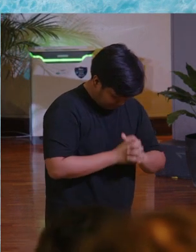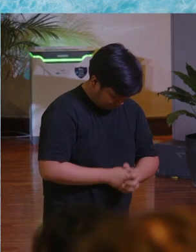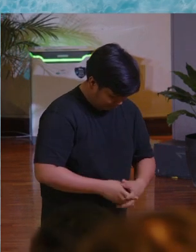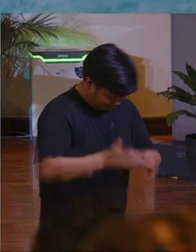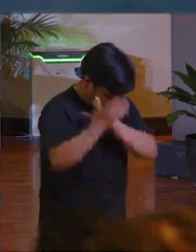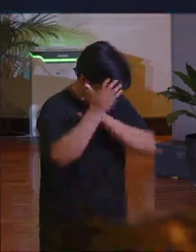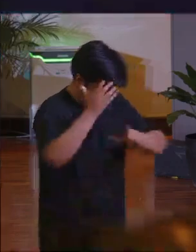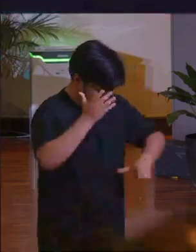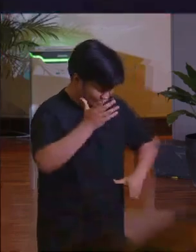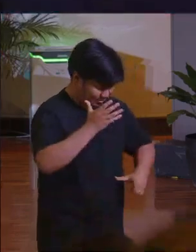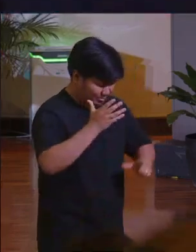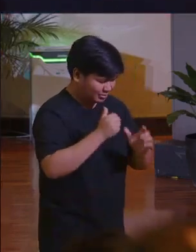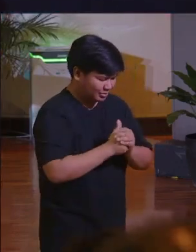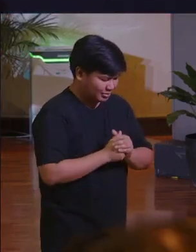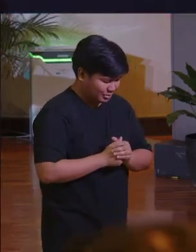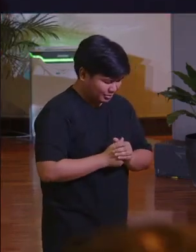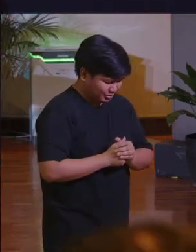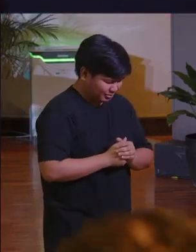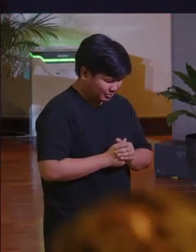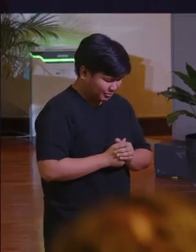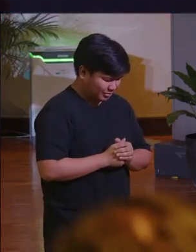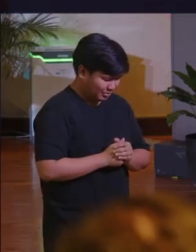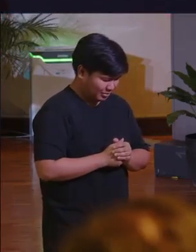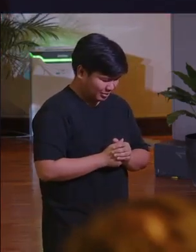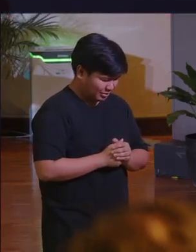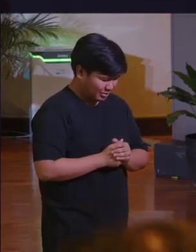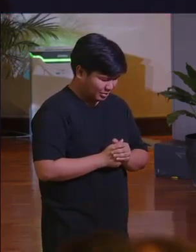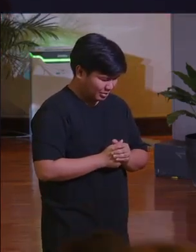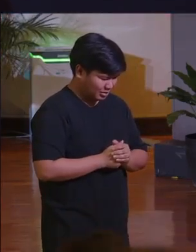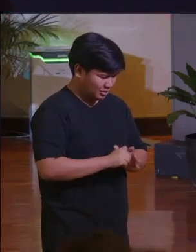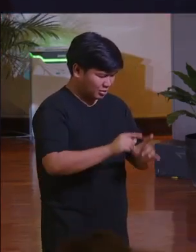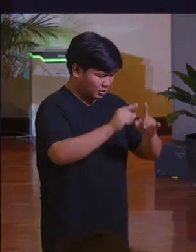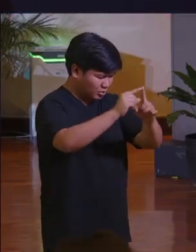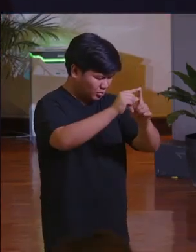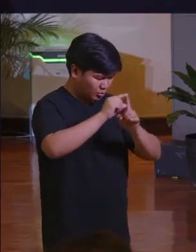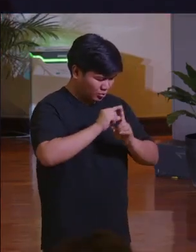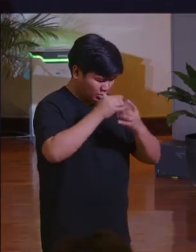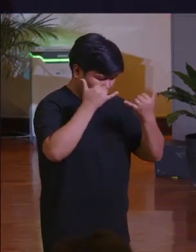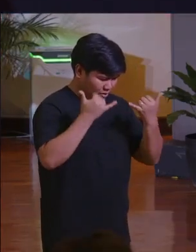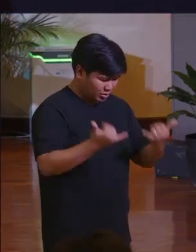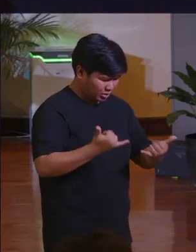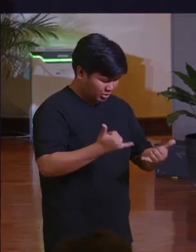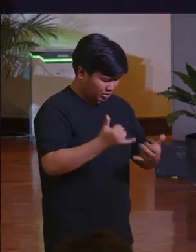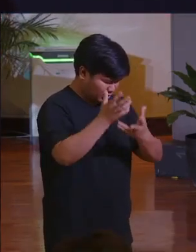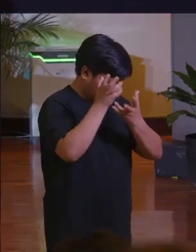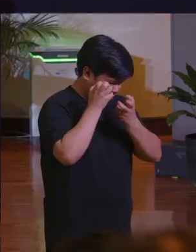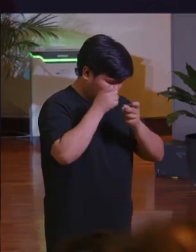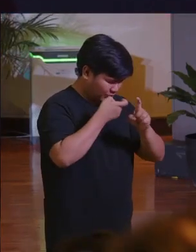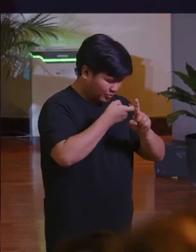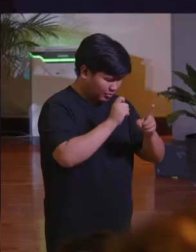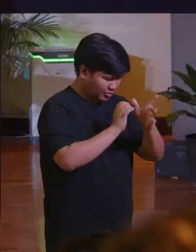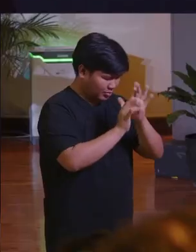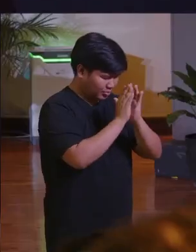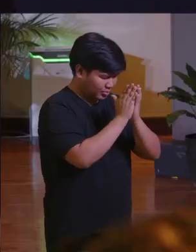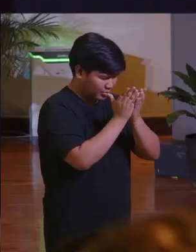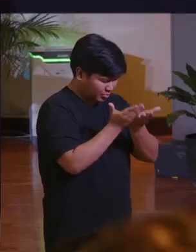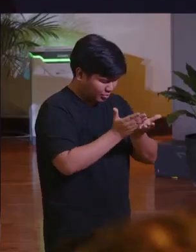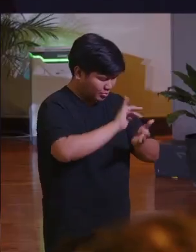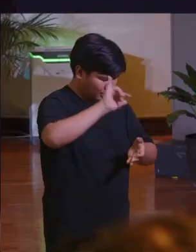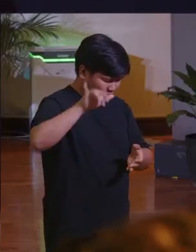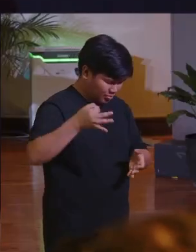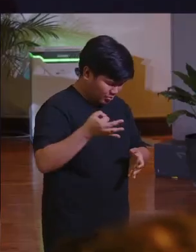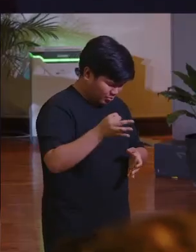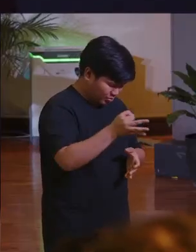Panginoon, napakatalim ng mga salitang aming napag-aralan ngayon mula sa aklat ni